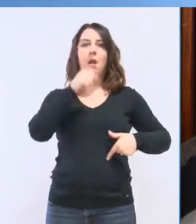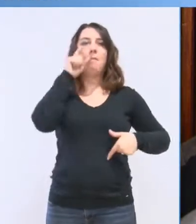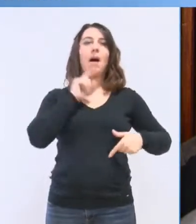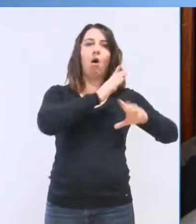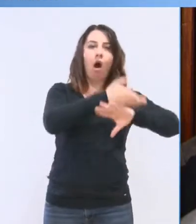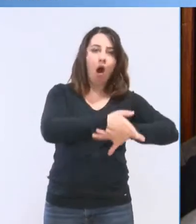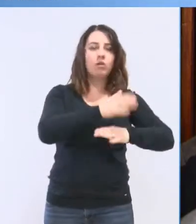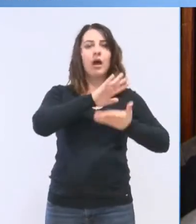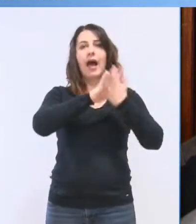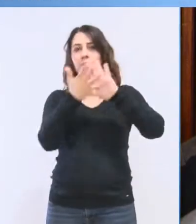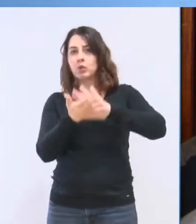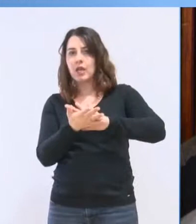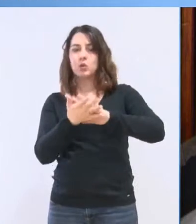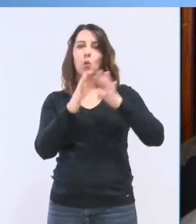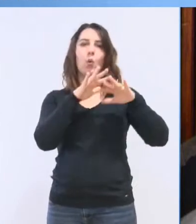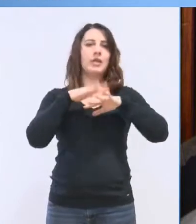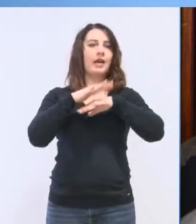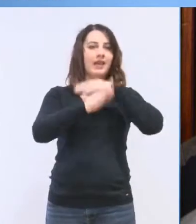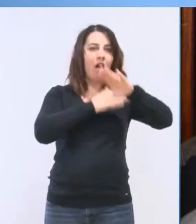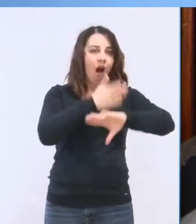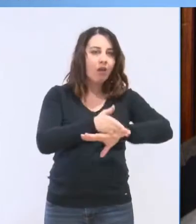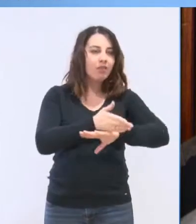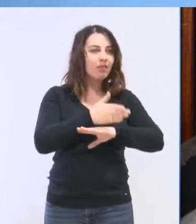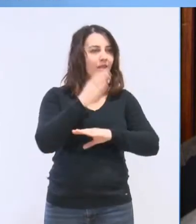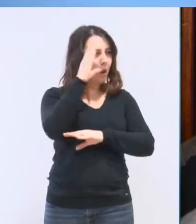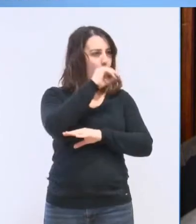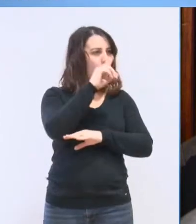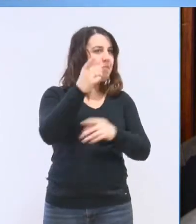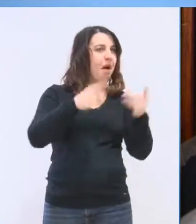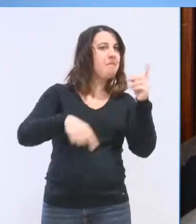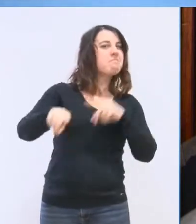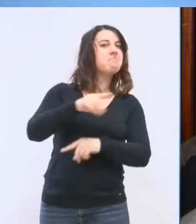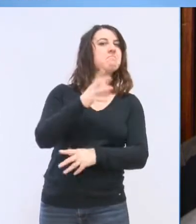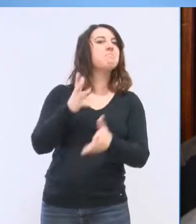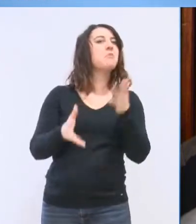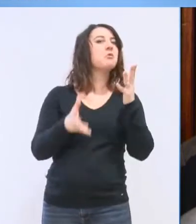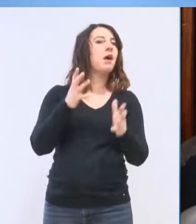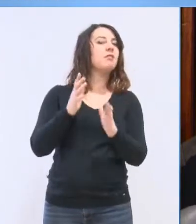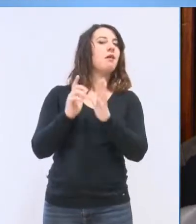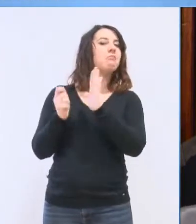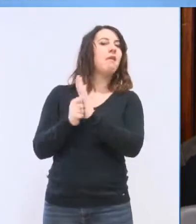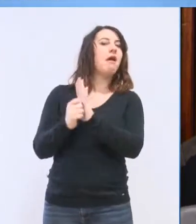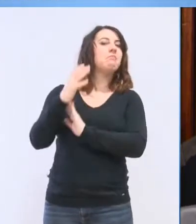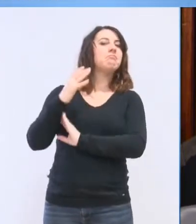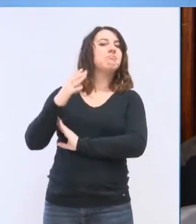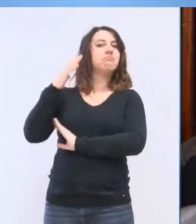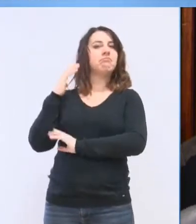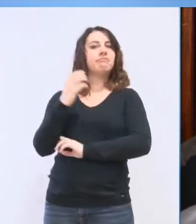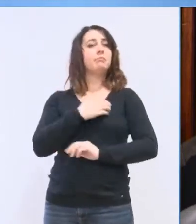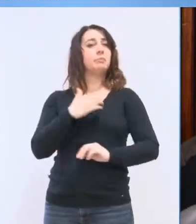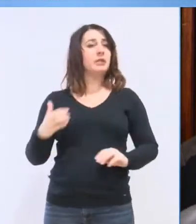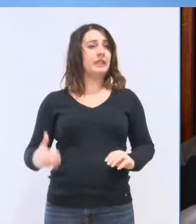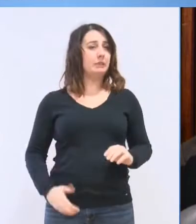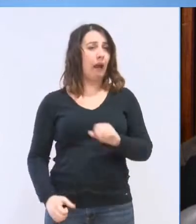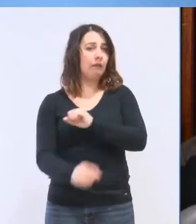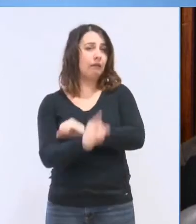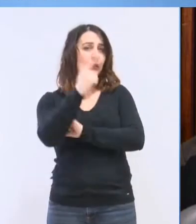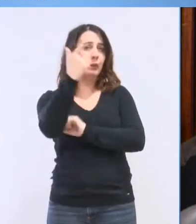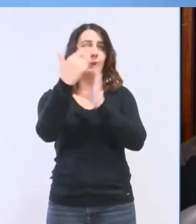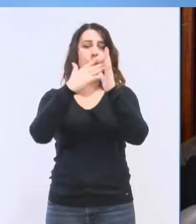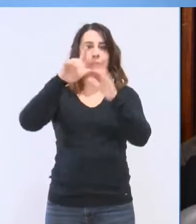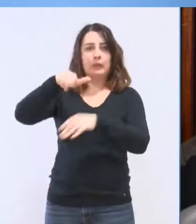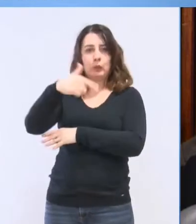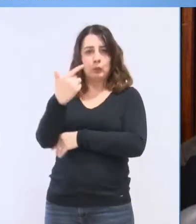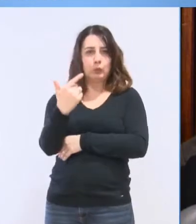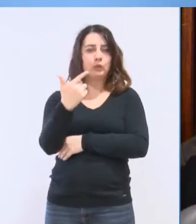d'élèves, aux associations de quartier. Si vous vous souvenez bien, pour ceux qui étaient concernés par la chose municipale en